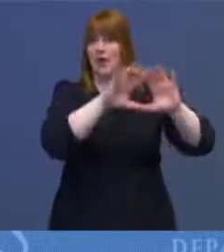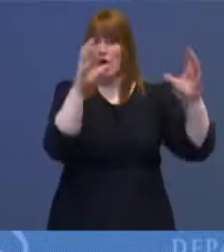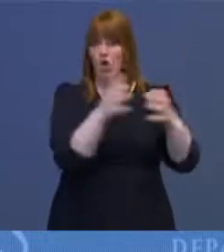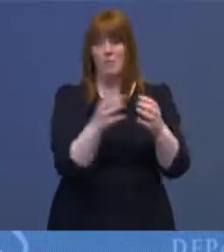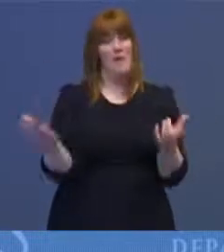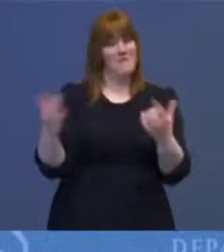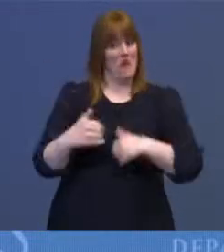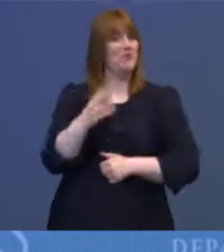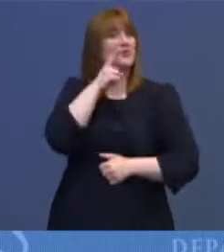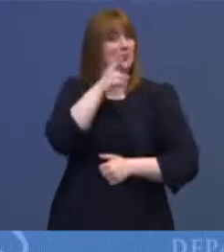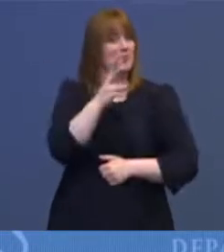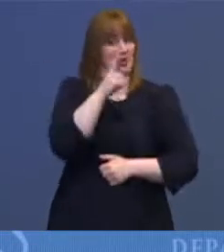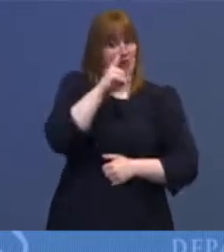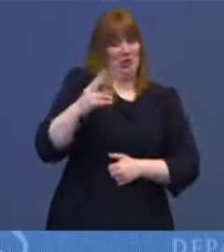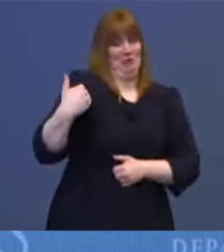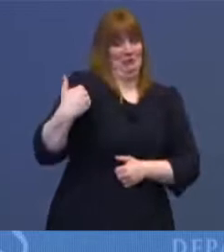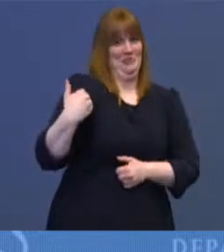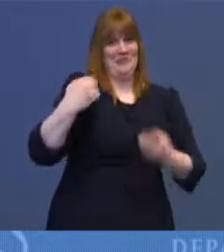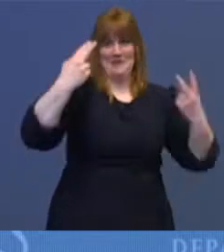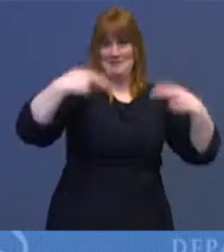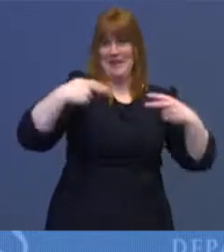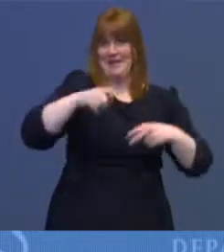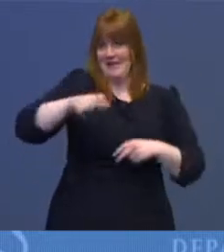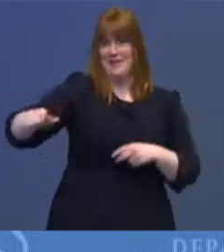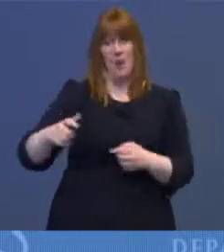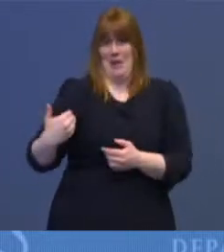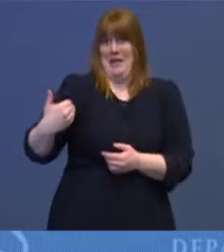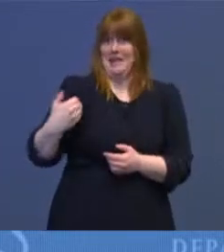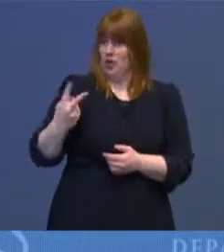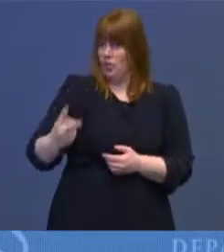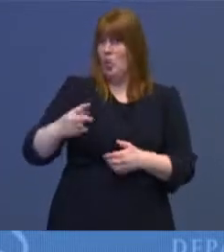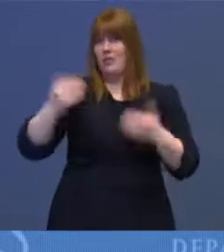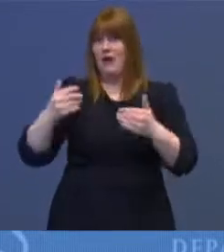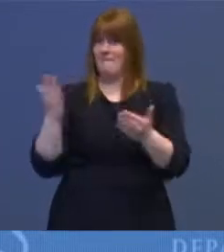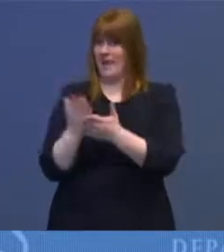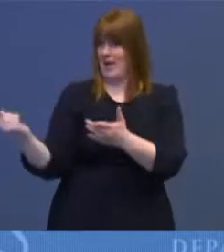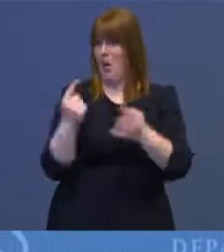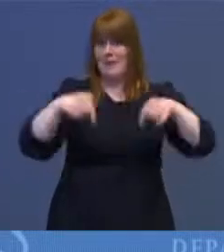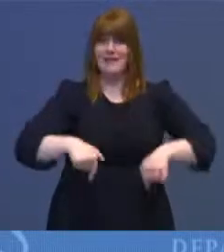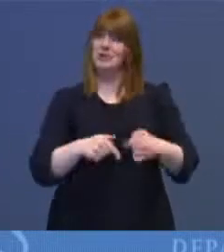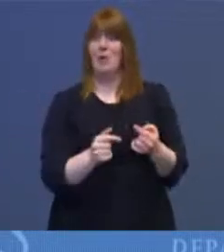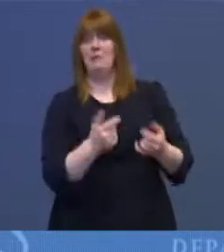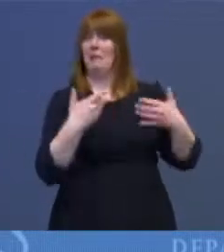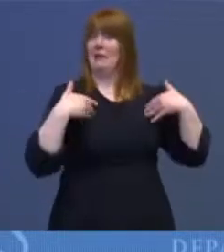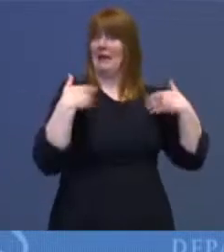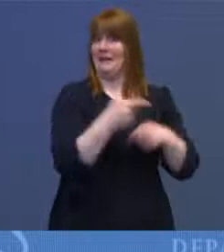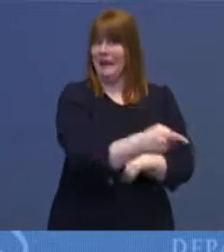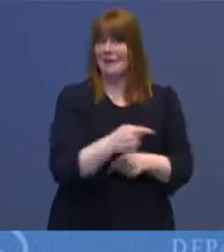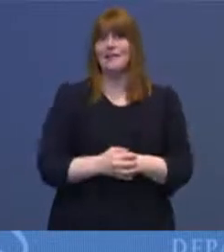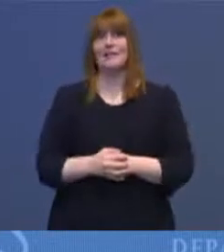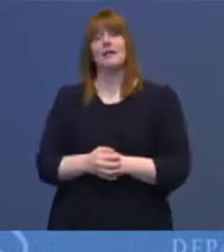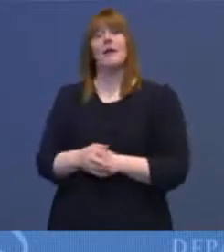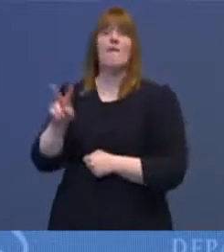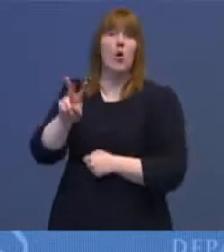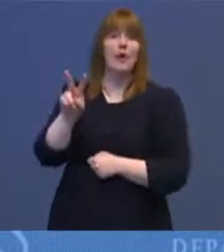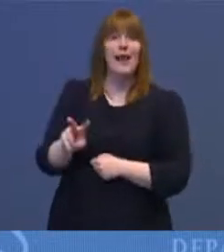spillere. To dager etter ankomst til Haugesund, så var de på trening i basketklubben. Vålerenga fotball i Oslo har invitert